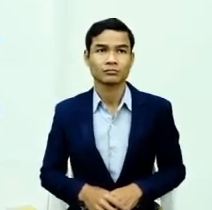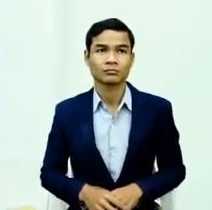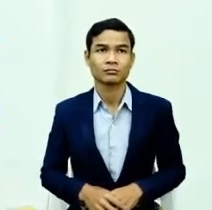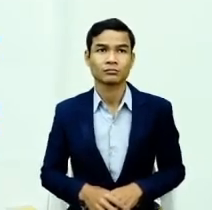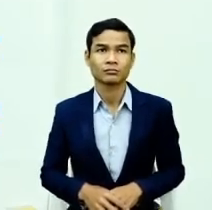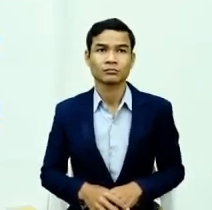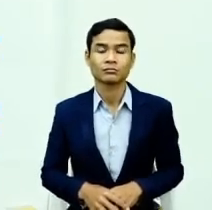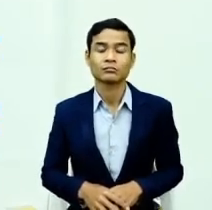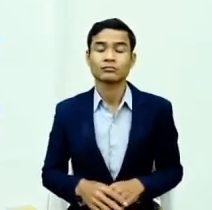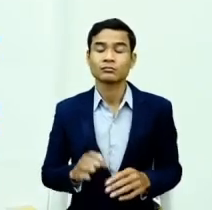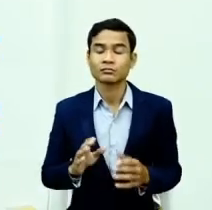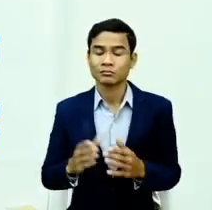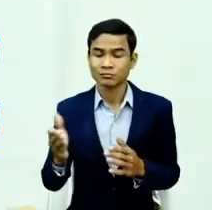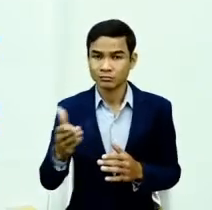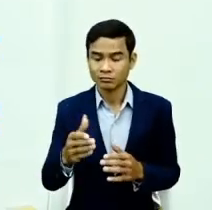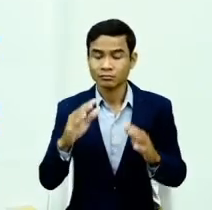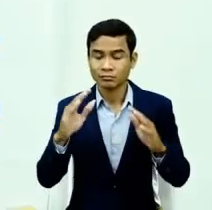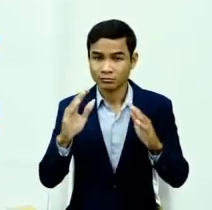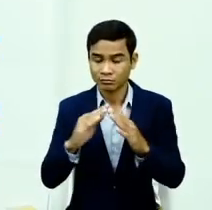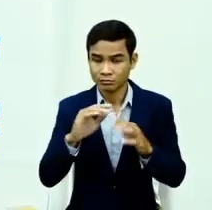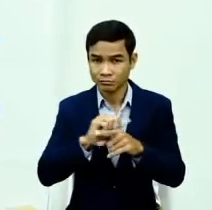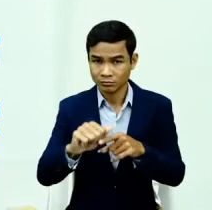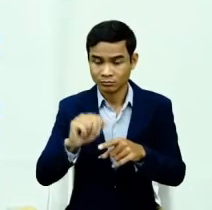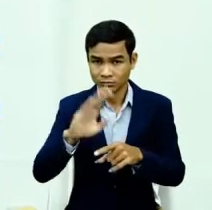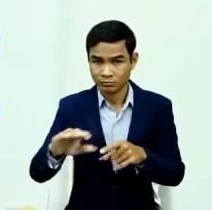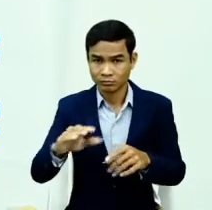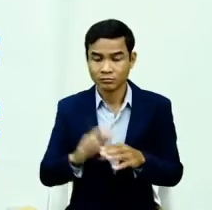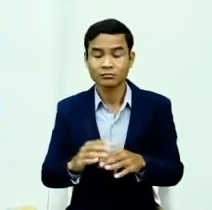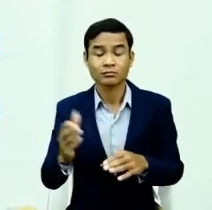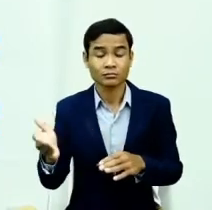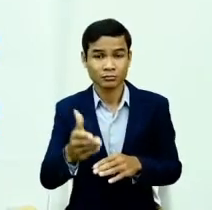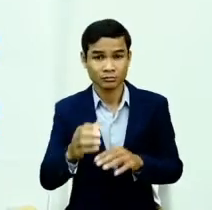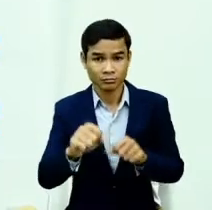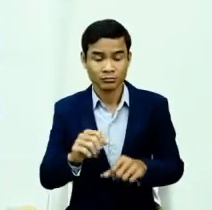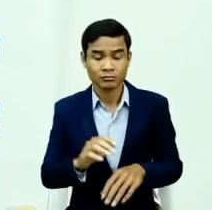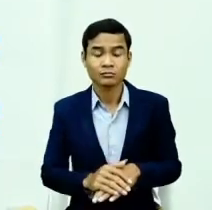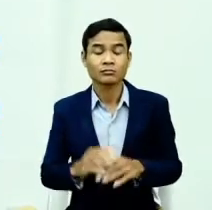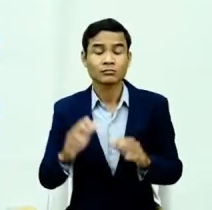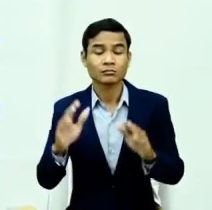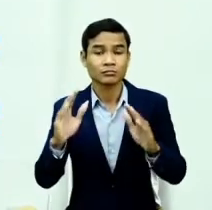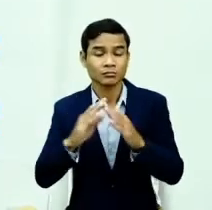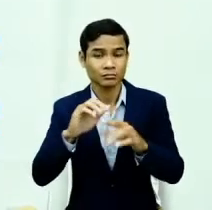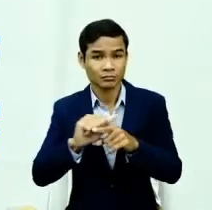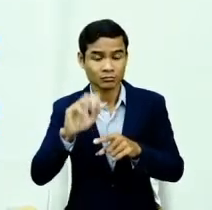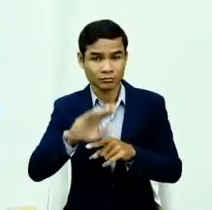chúng lòng cách cáp đẹp là bao nhiêu thật với nói đẹp thì ngọt hẳn nhé